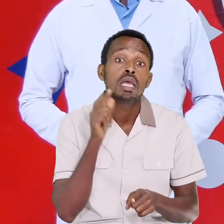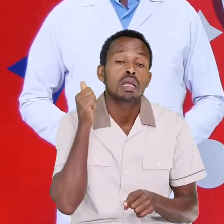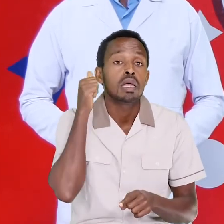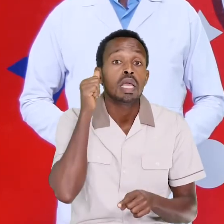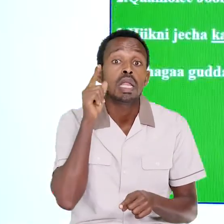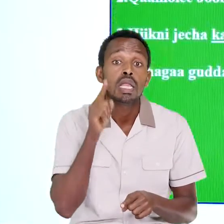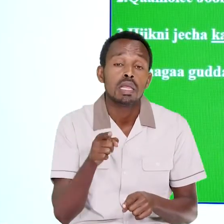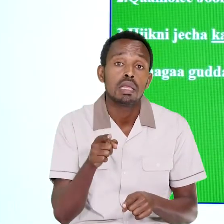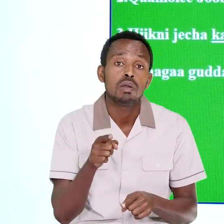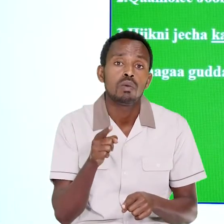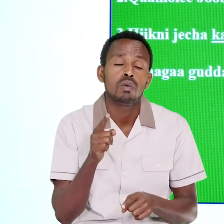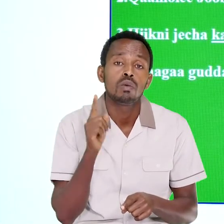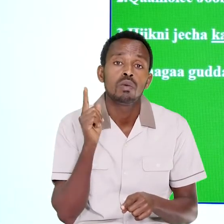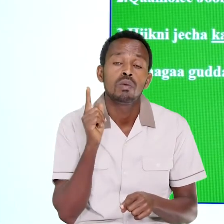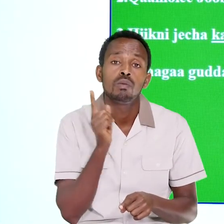maal bakka bu'a?